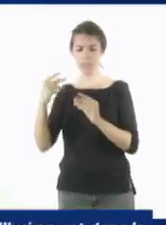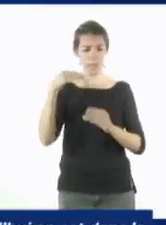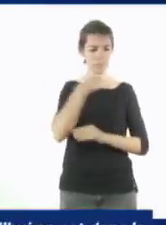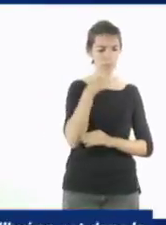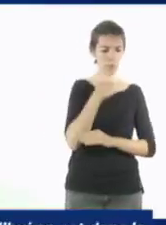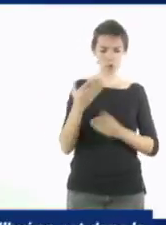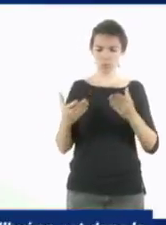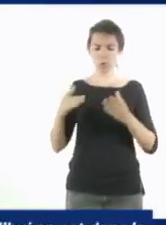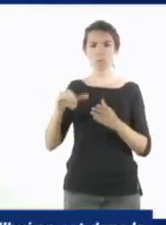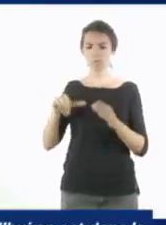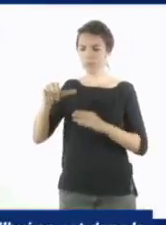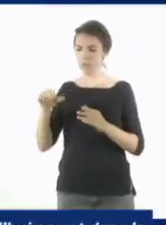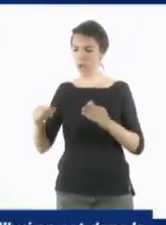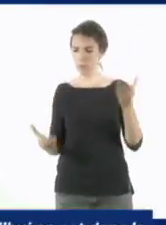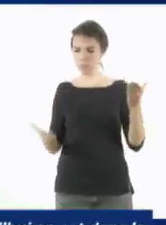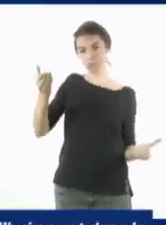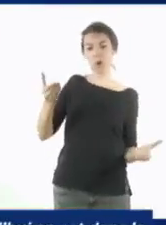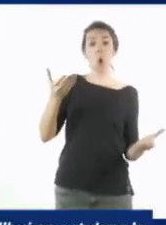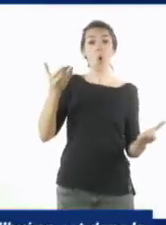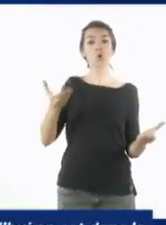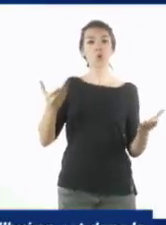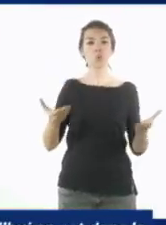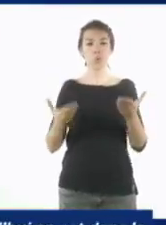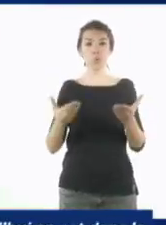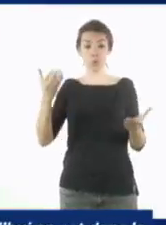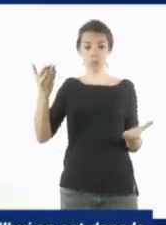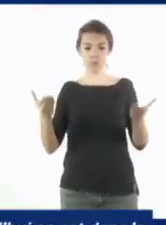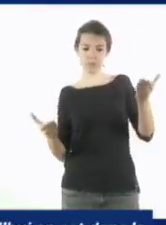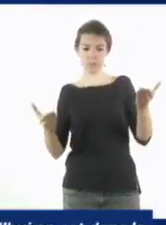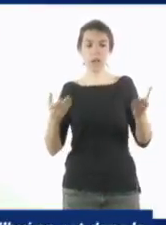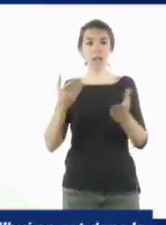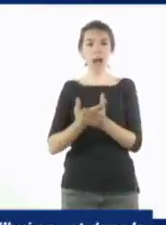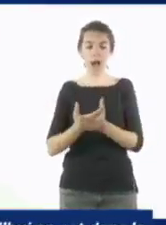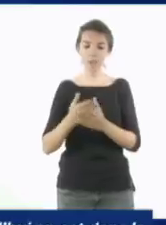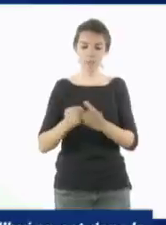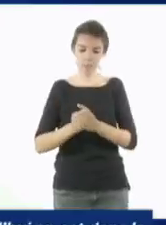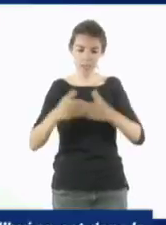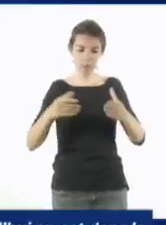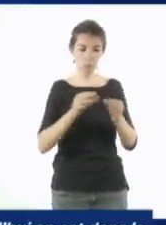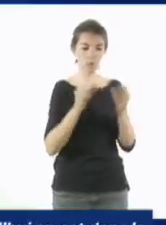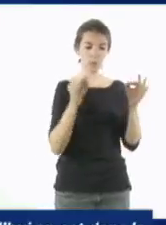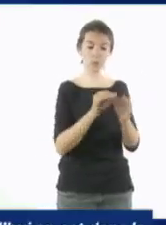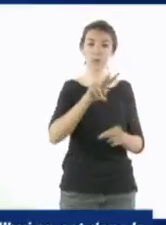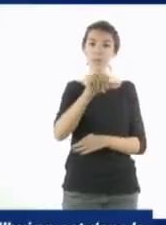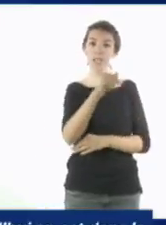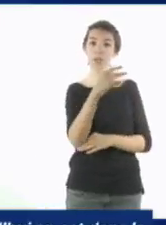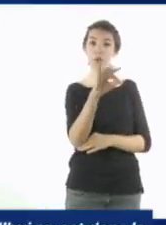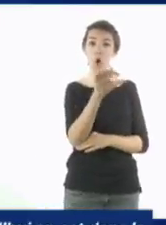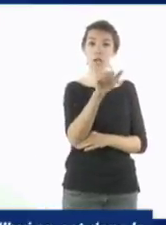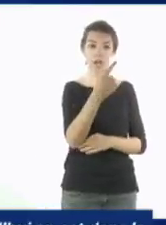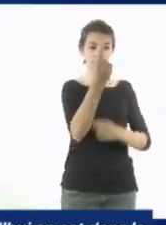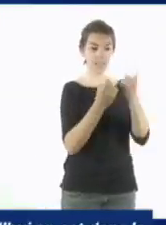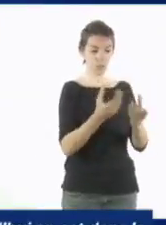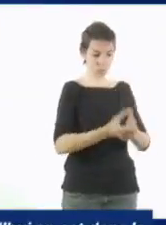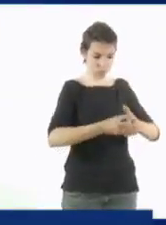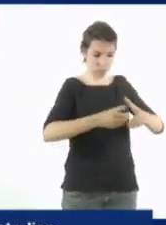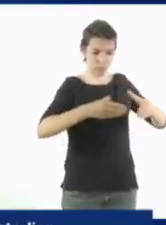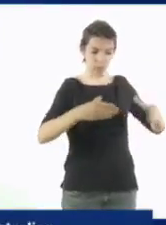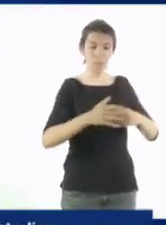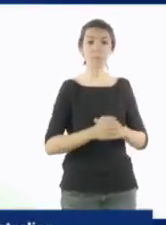vols de Sydney et de Melbourne. Et donc aujourd'hui, on est vraiment dans le développement du Victoria au niveau de la clientèle australienne.